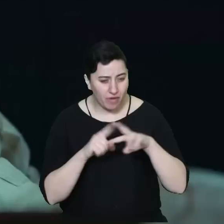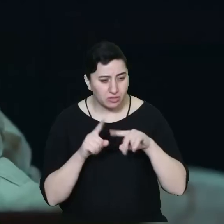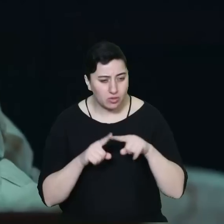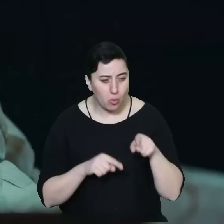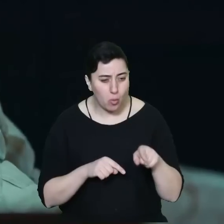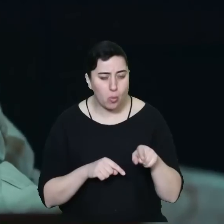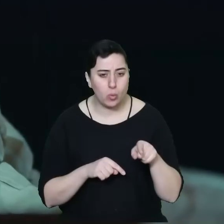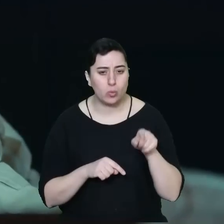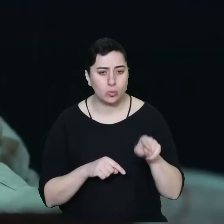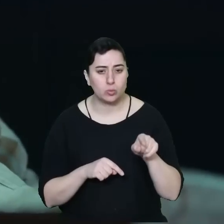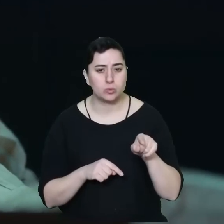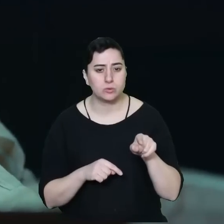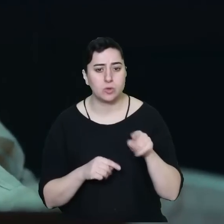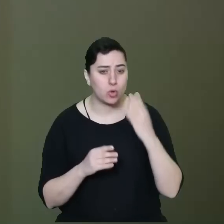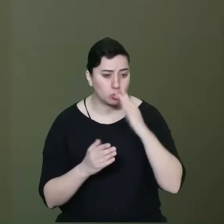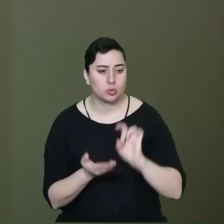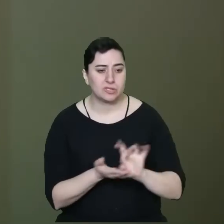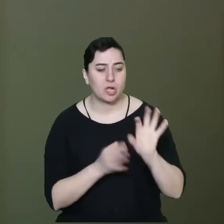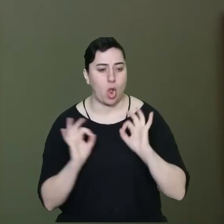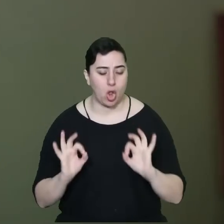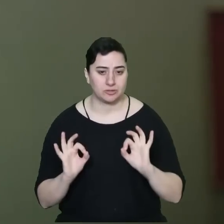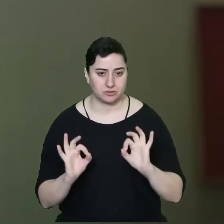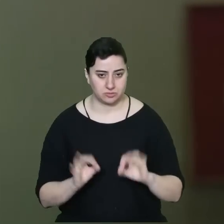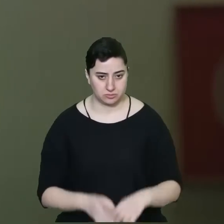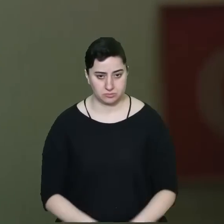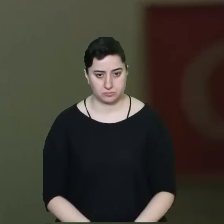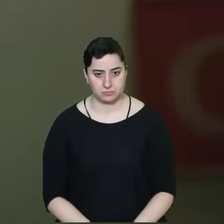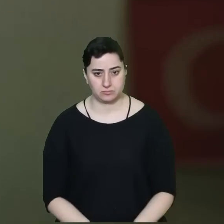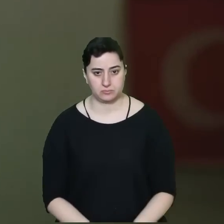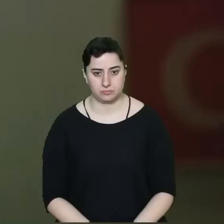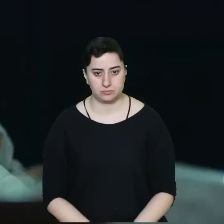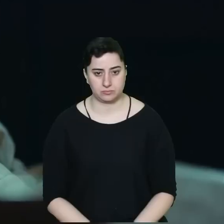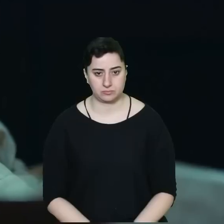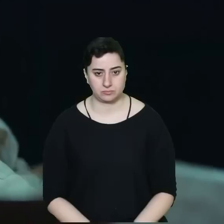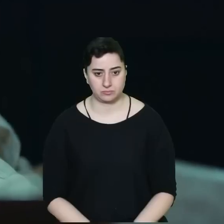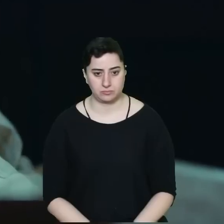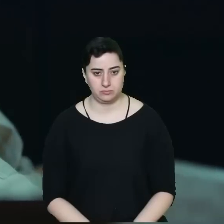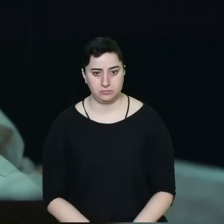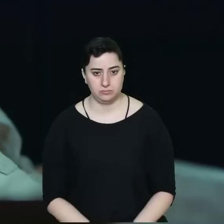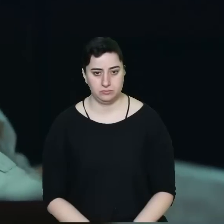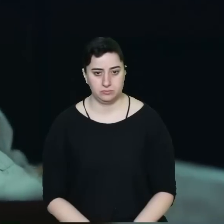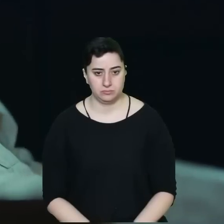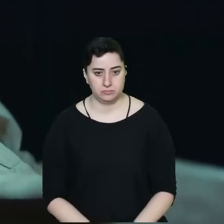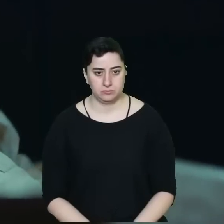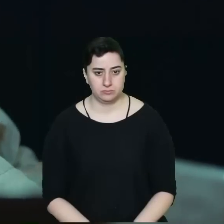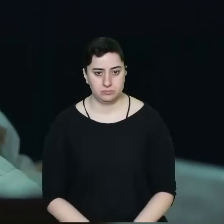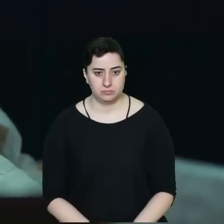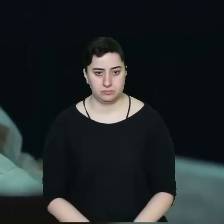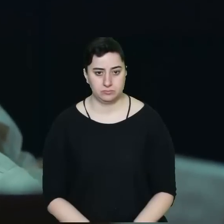öğrencilerden. Onu mutlaka uzaklaştıracağım. Evet. Hasan Ali dinliyor.